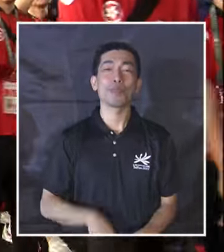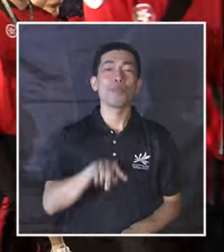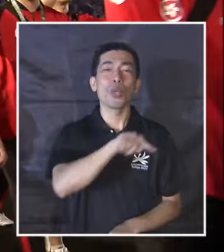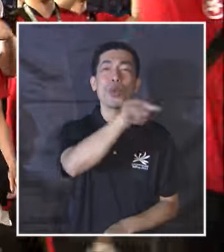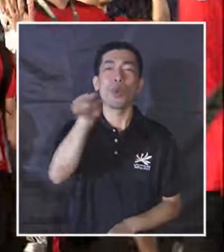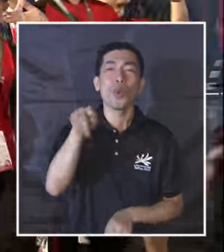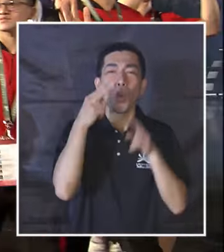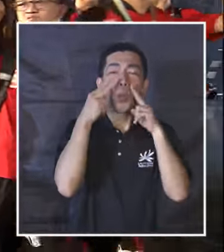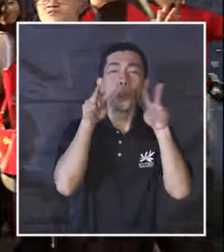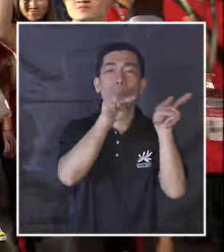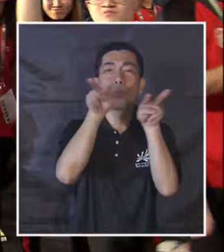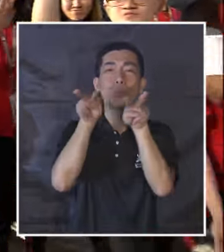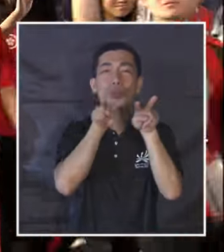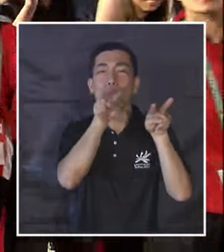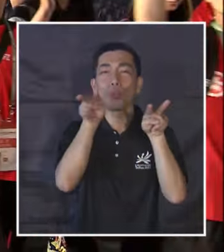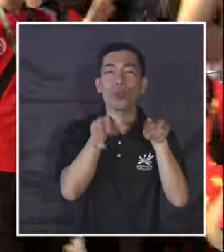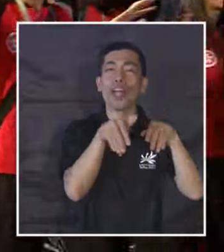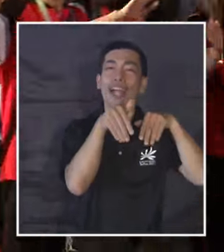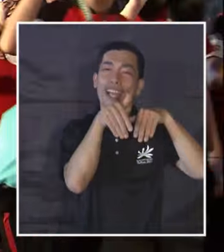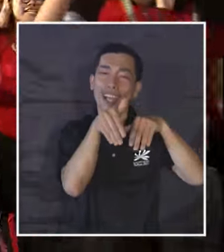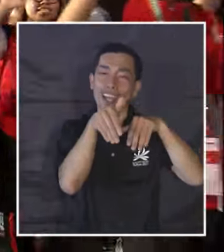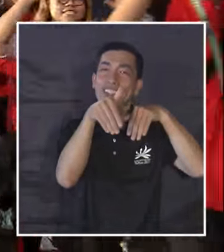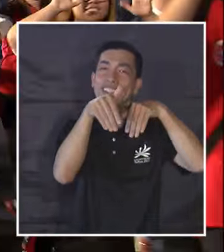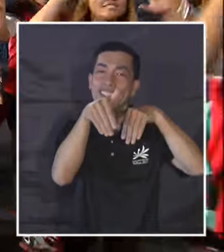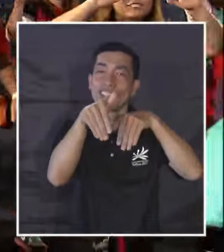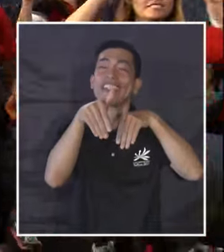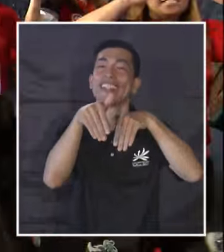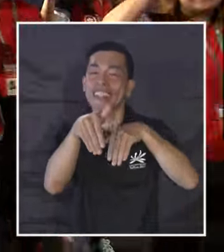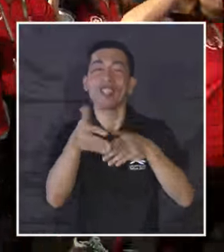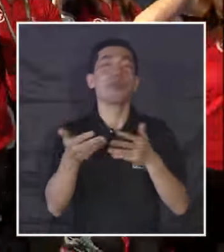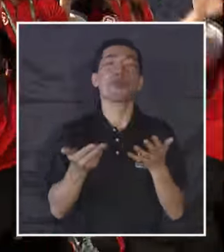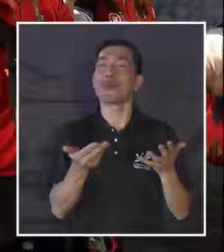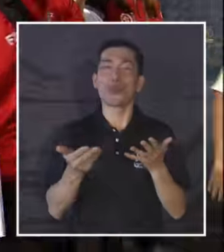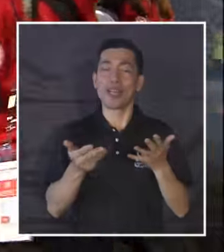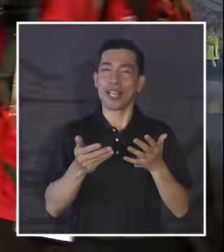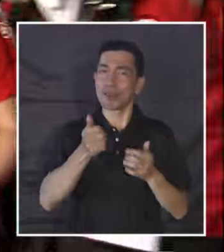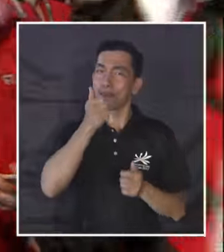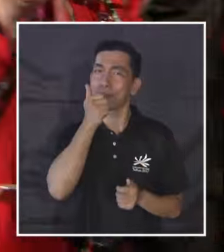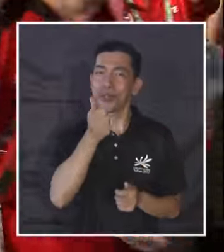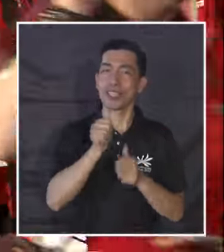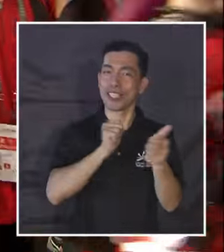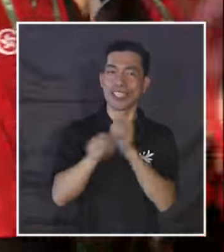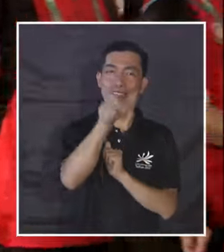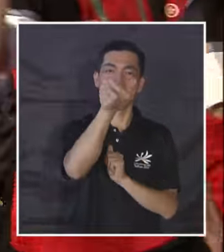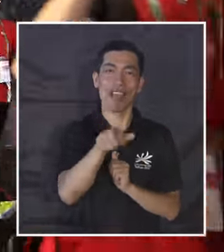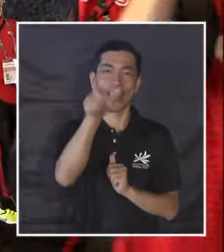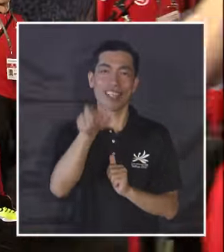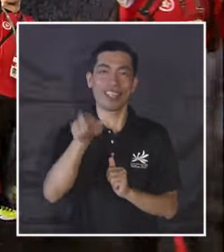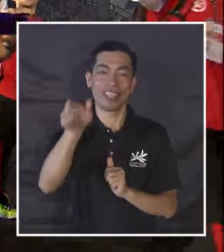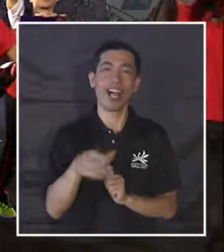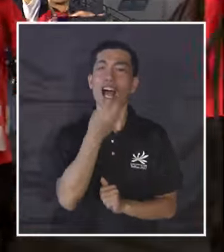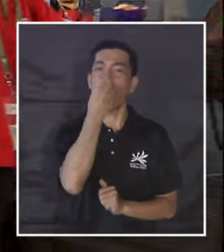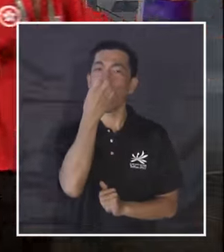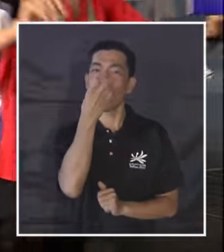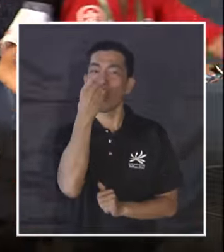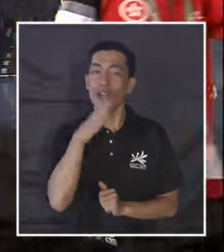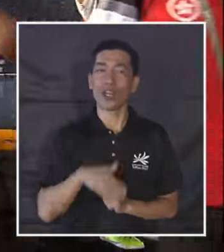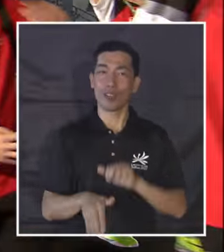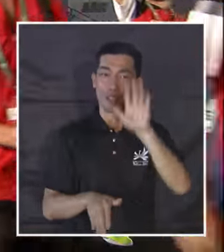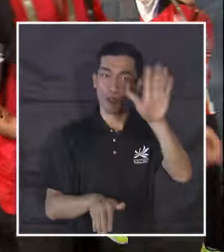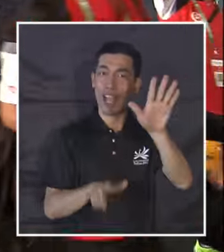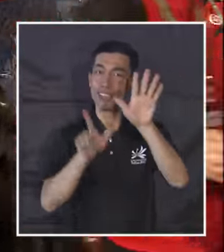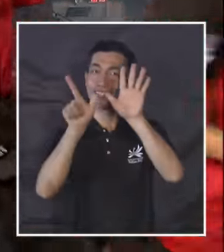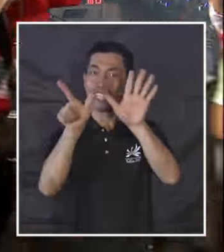缓缓走入会场的就是57位优秀的运动员选手，他们是香港代表